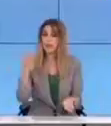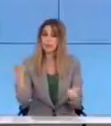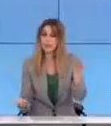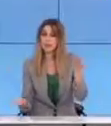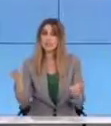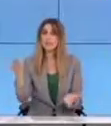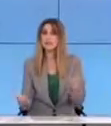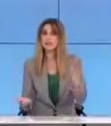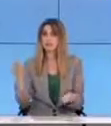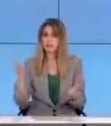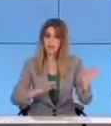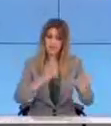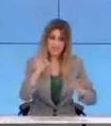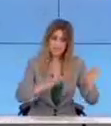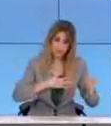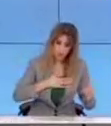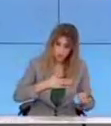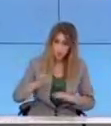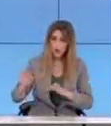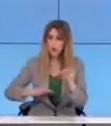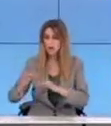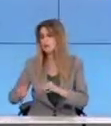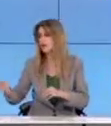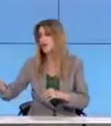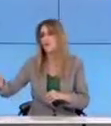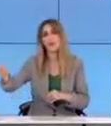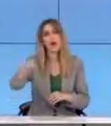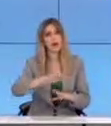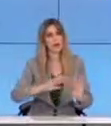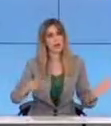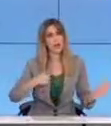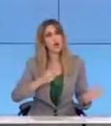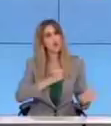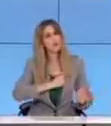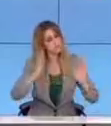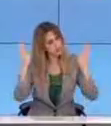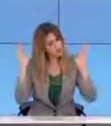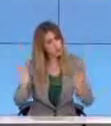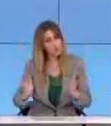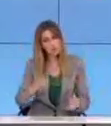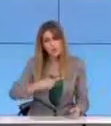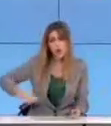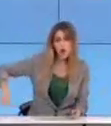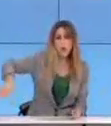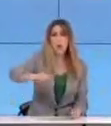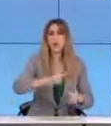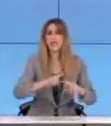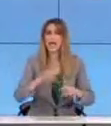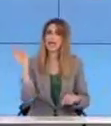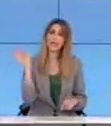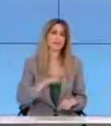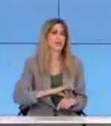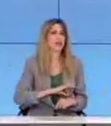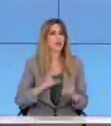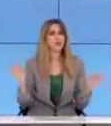υπάρχουν, έχουμε, πιστεύω, τη δυνατότητα να βγούμε όλες οι Ελληνίδες και όλοι οι Έλληνες κερδισμένοι, να βγάλουμε τα συμπεράσματά μας και να